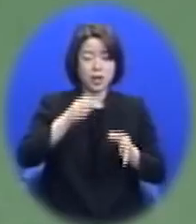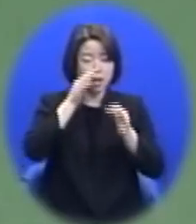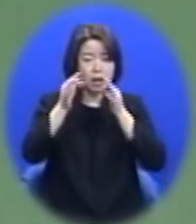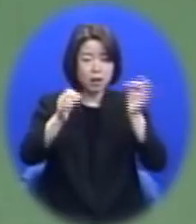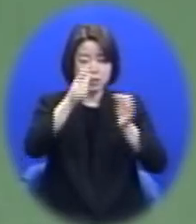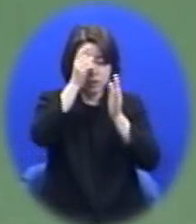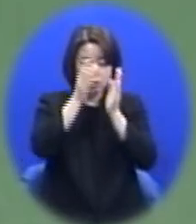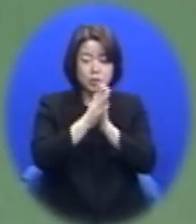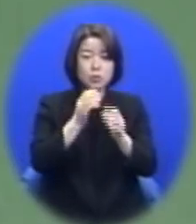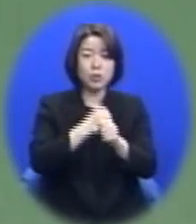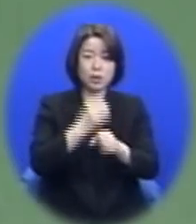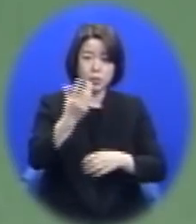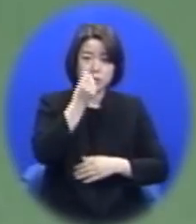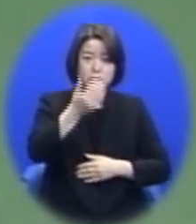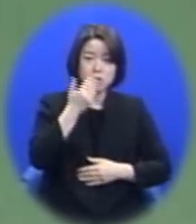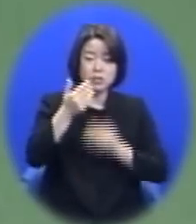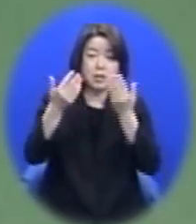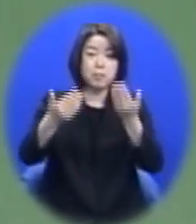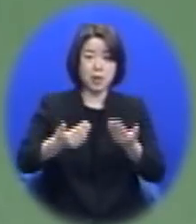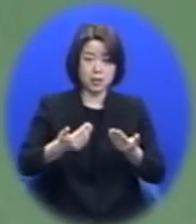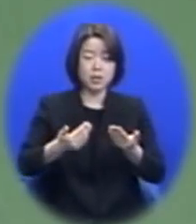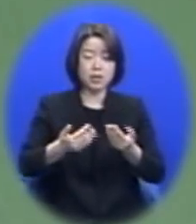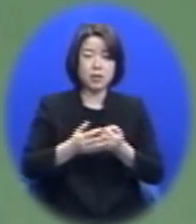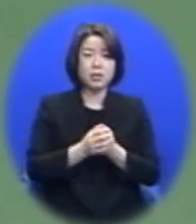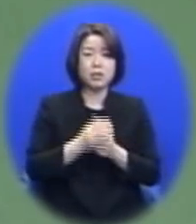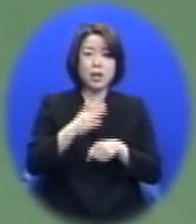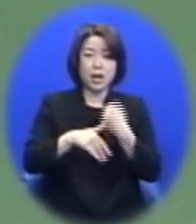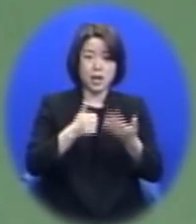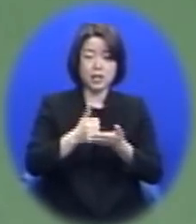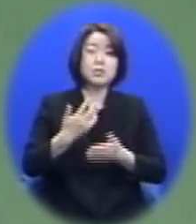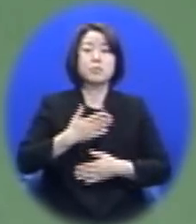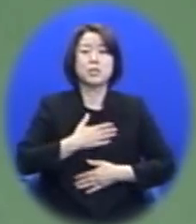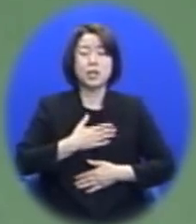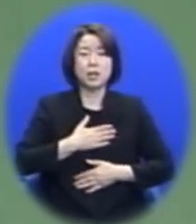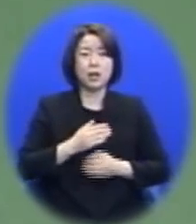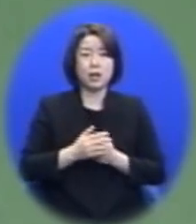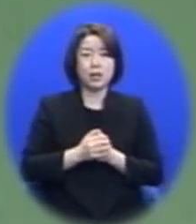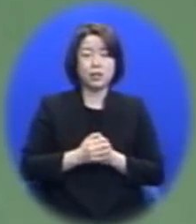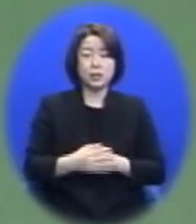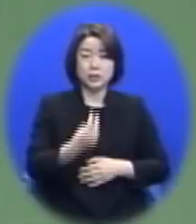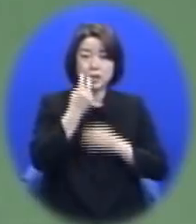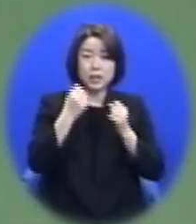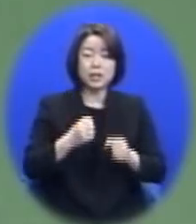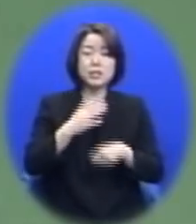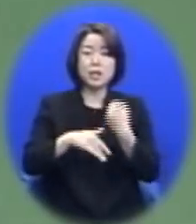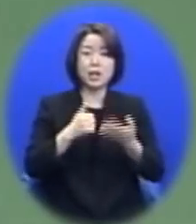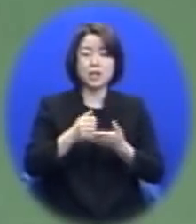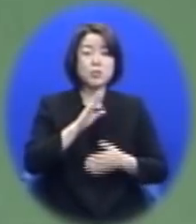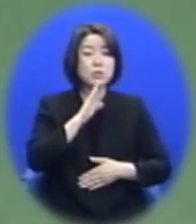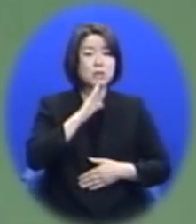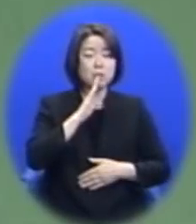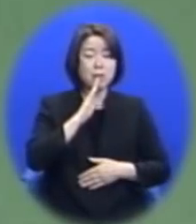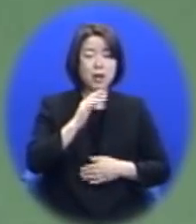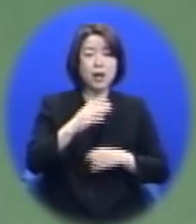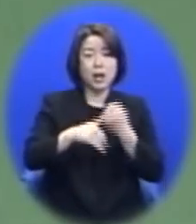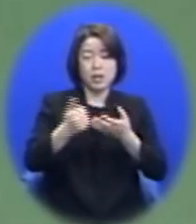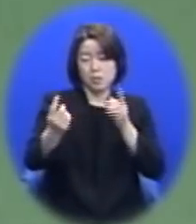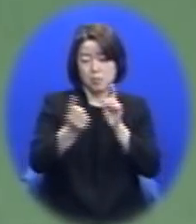기도하고 성찬을 받으시겠는데 하나님, 제가 살아계신 하나님을 정말 만나기를